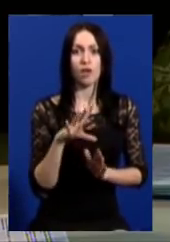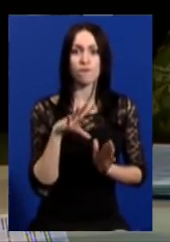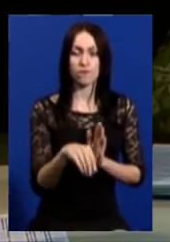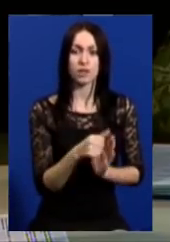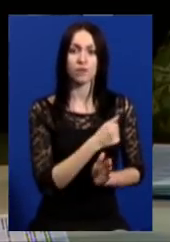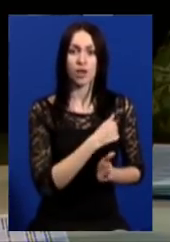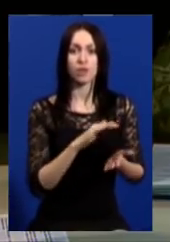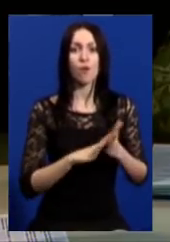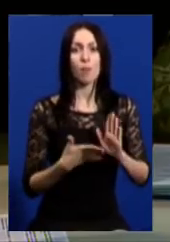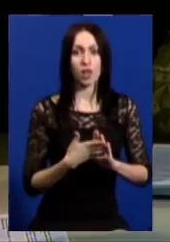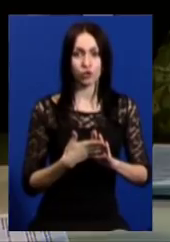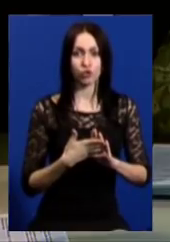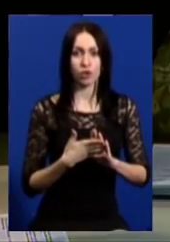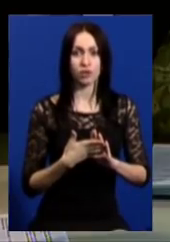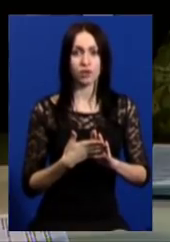стану